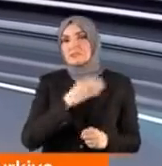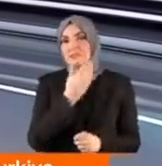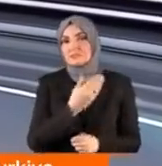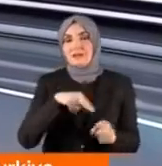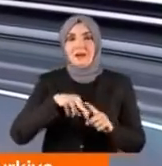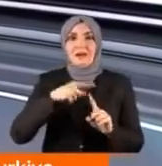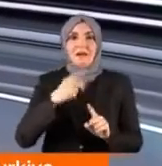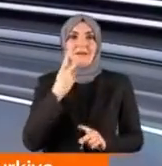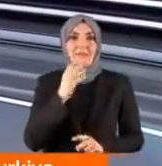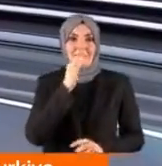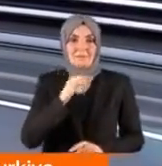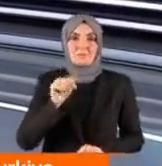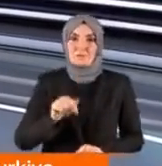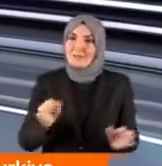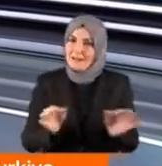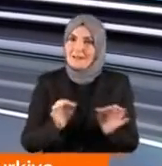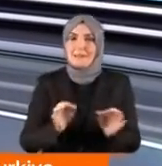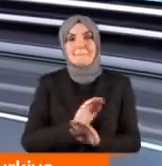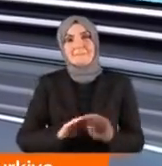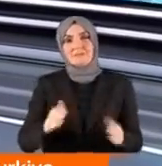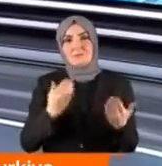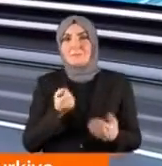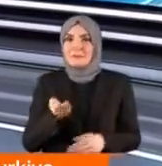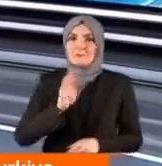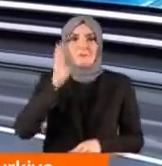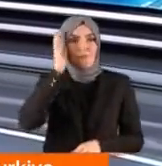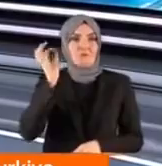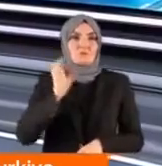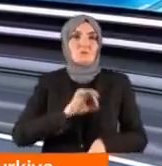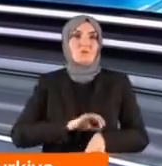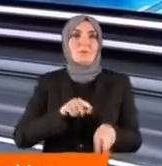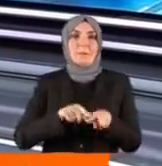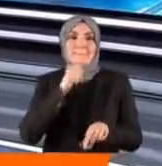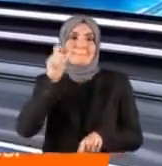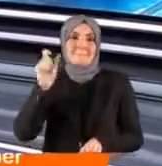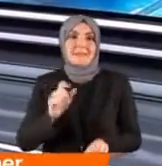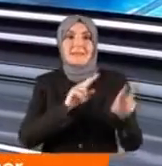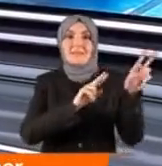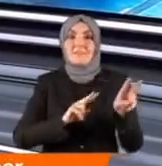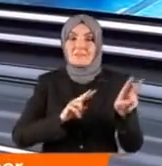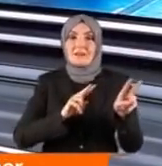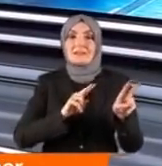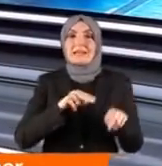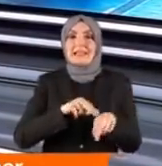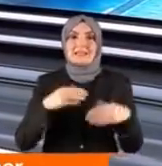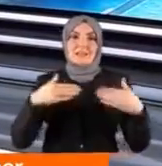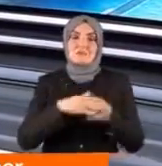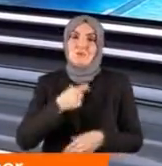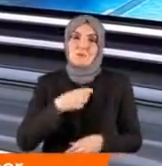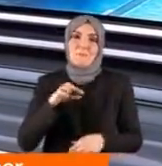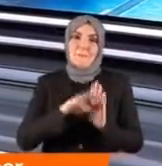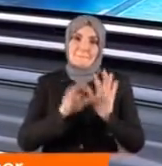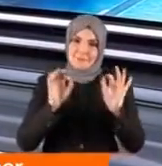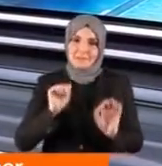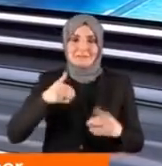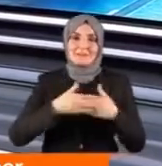biraz erken kapatıyoruz Çünkü az sonra Profesör Doktor Nihat Hatipoğlu'nun iftar Kadir Gecesi özel yeni başlayacak yarın akşam